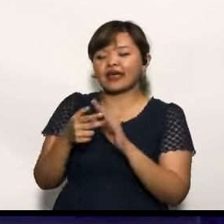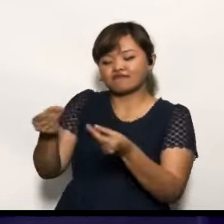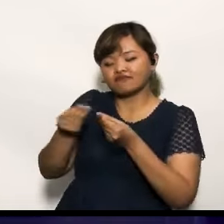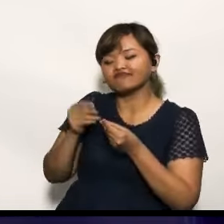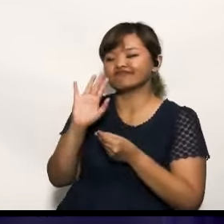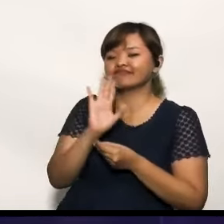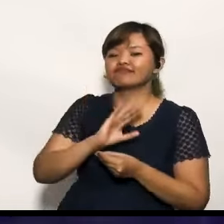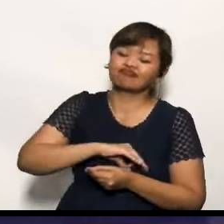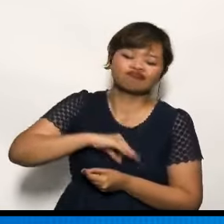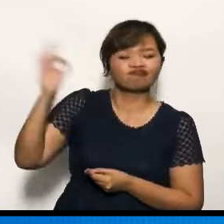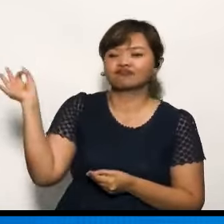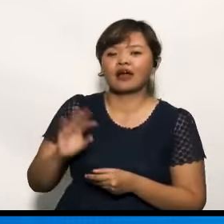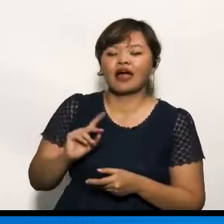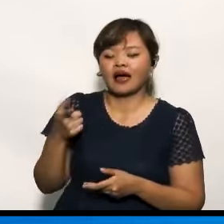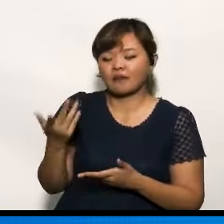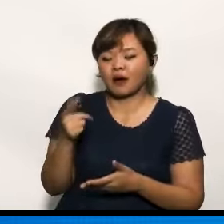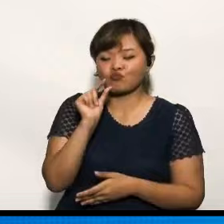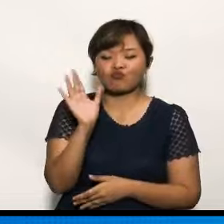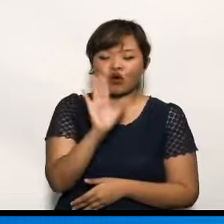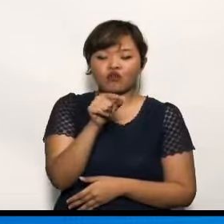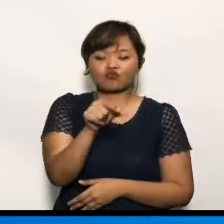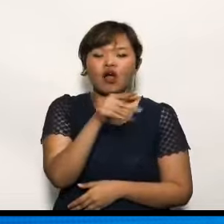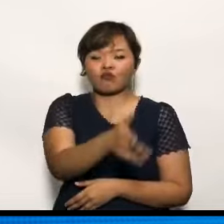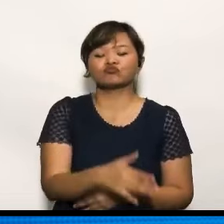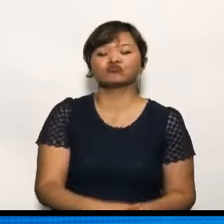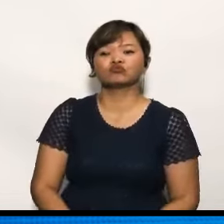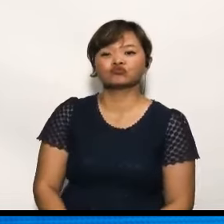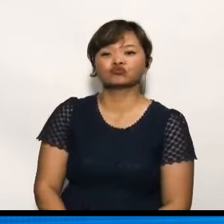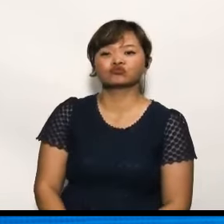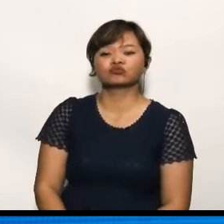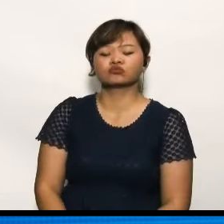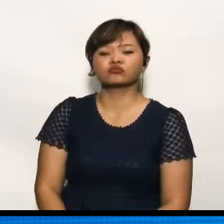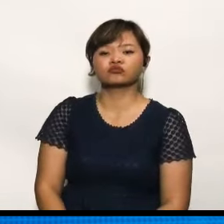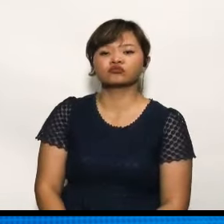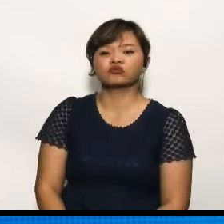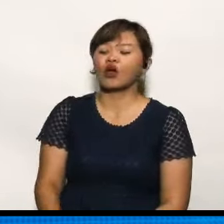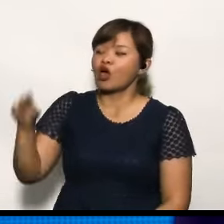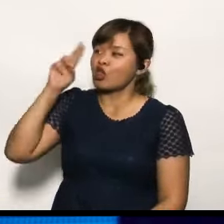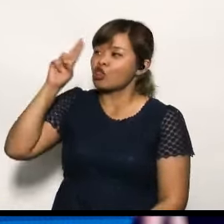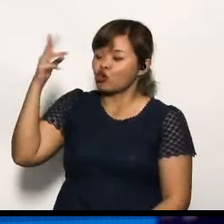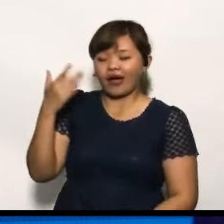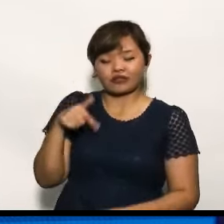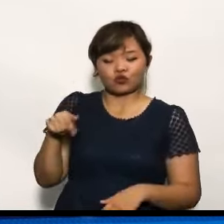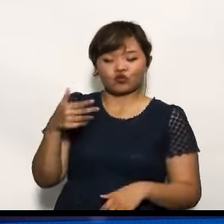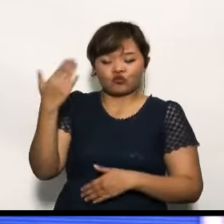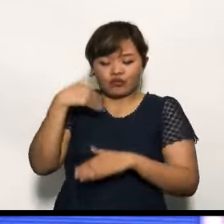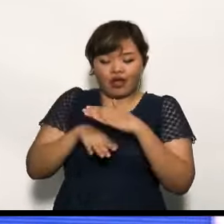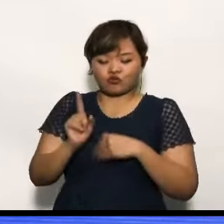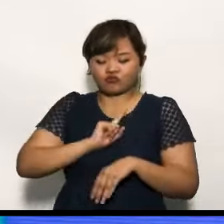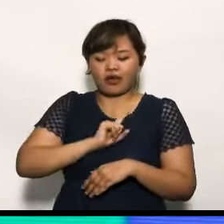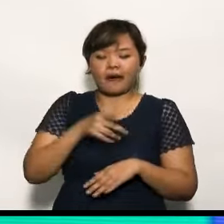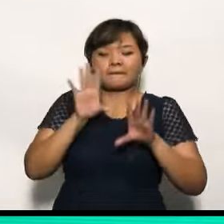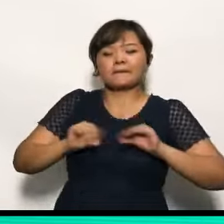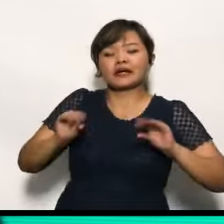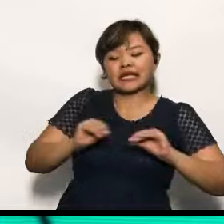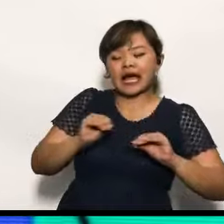Saudara gak akan mendapatkan apa-apa karena itu bukan bagian saudara. That's God's part. God's part, bagian Tuhan adalah mengerjakan dalam kamu, bagian kita